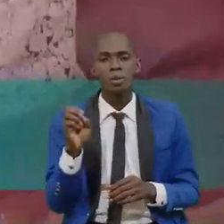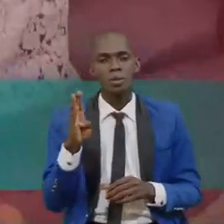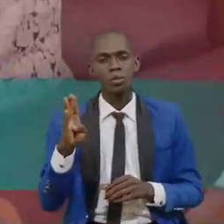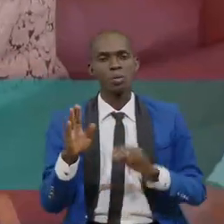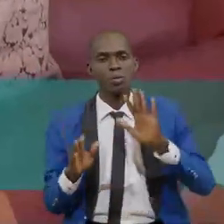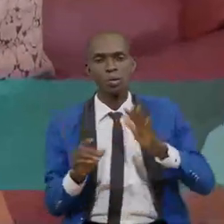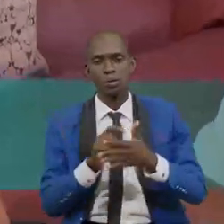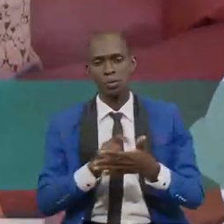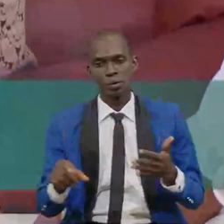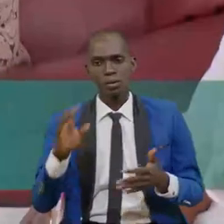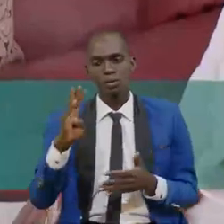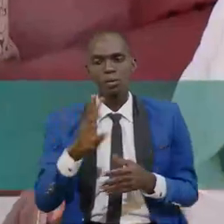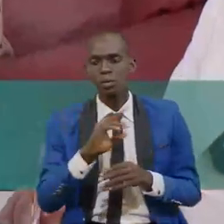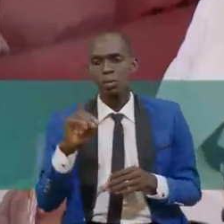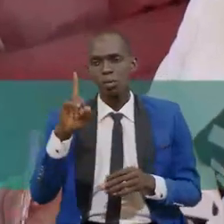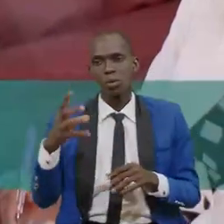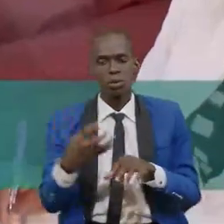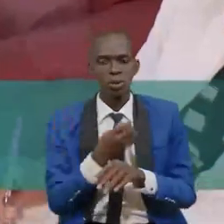Hébreux 5, verset 7.